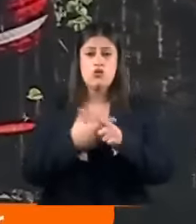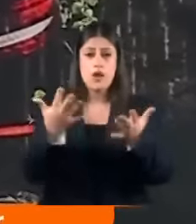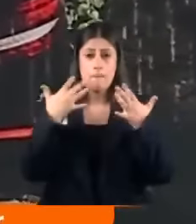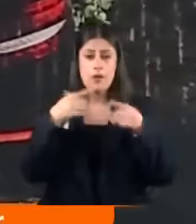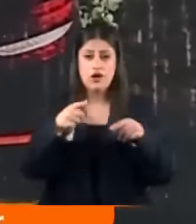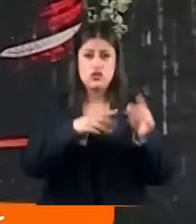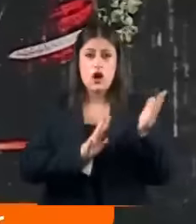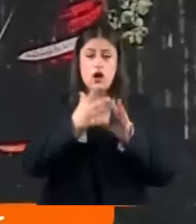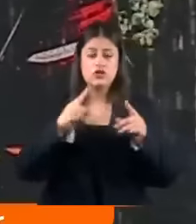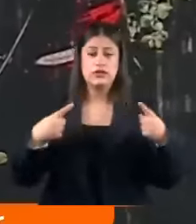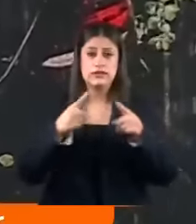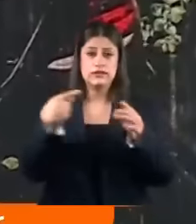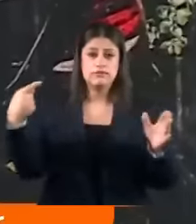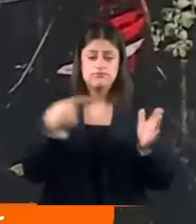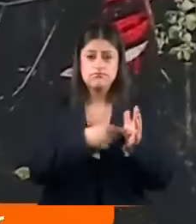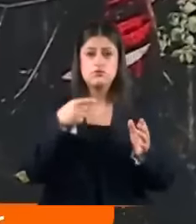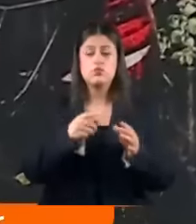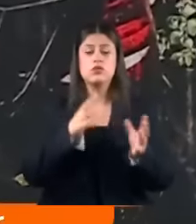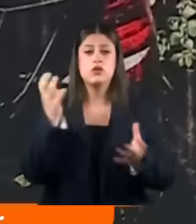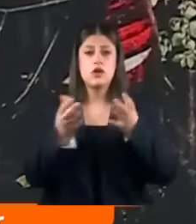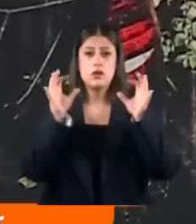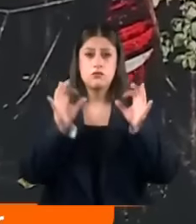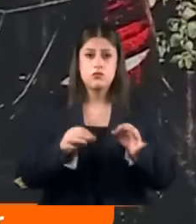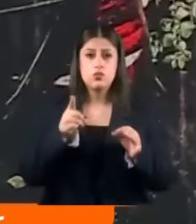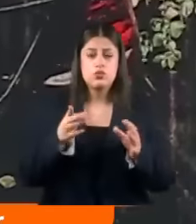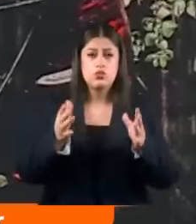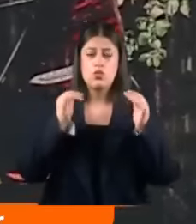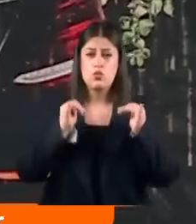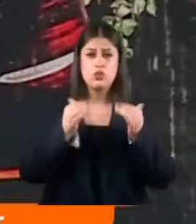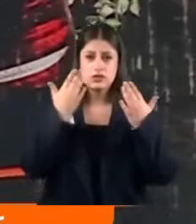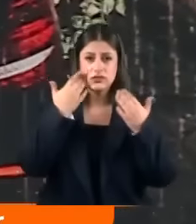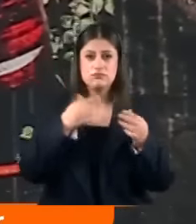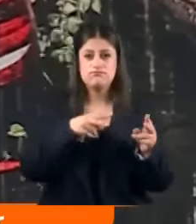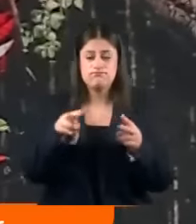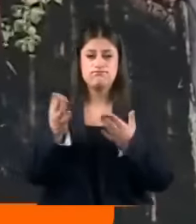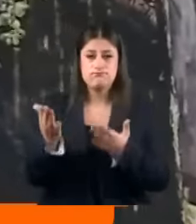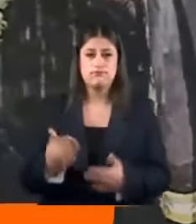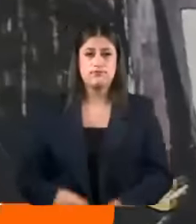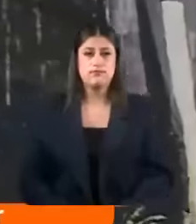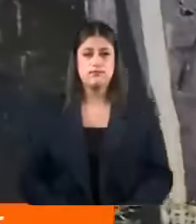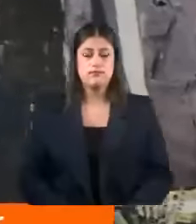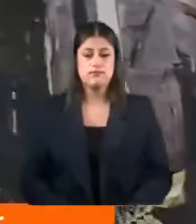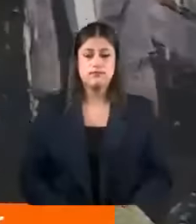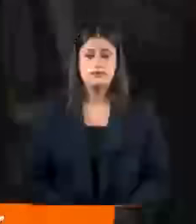yıldırım yangına yol açtı. İşte felaket senaryolarından kalma o görüntüler geliyor ekranlarınıza.